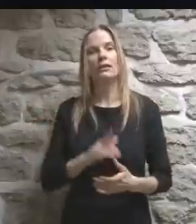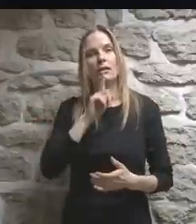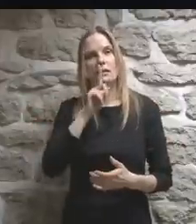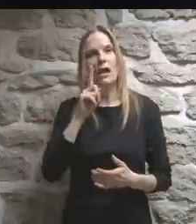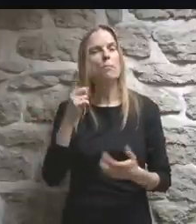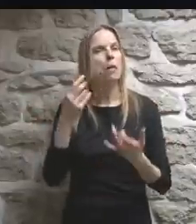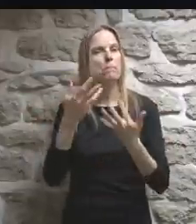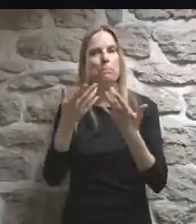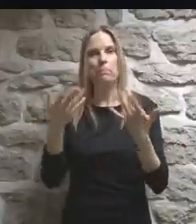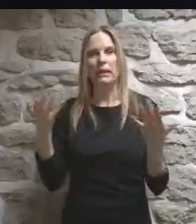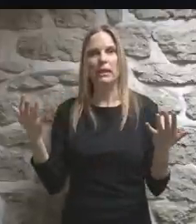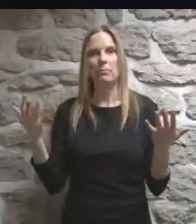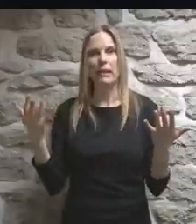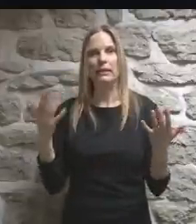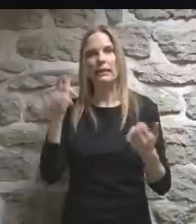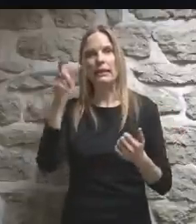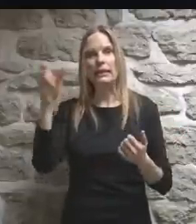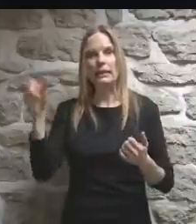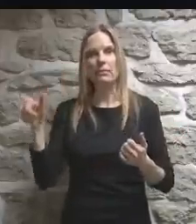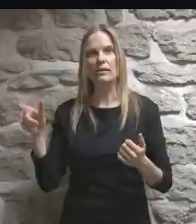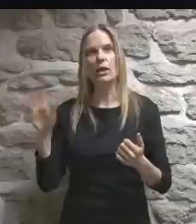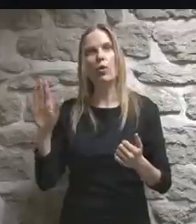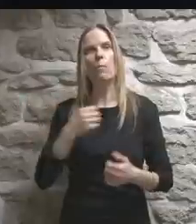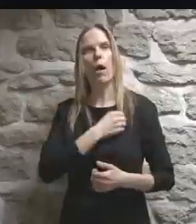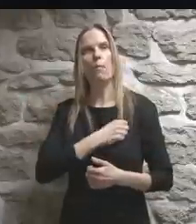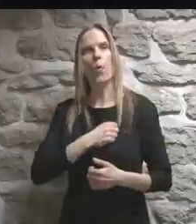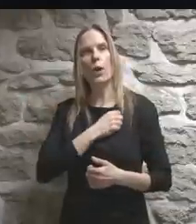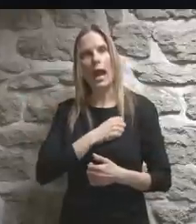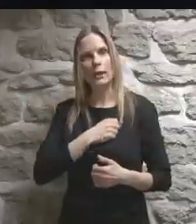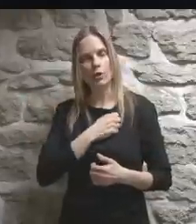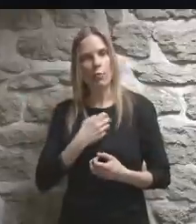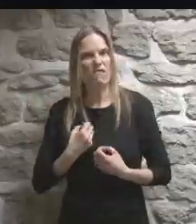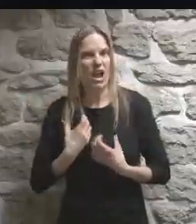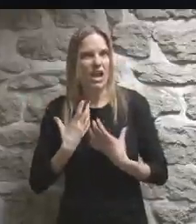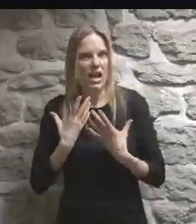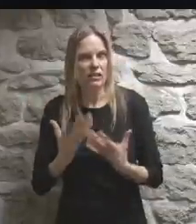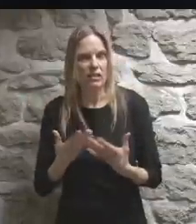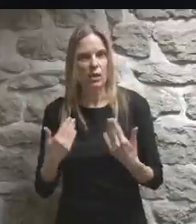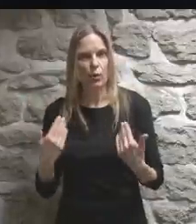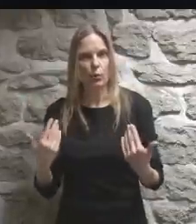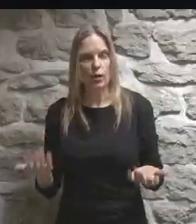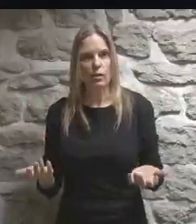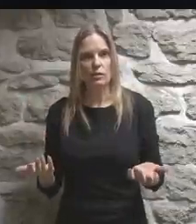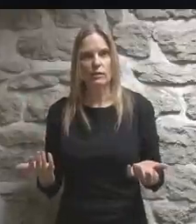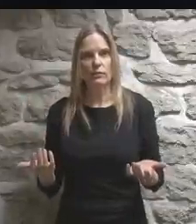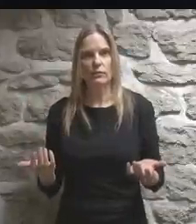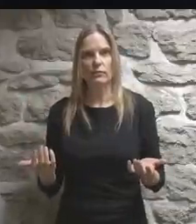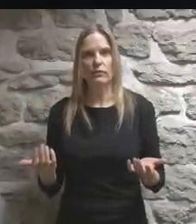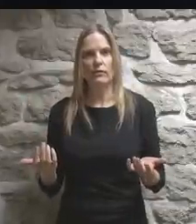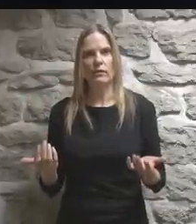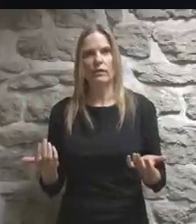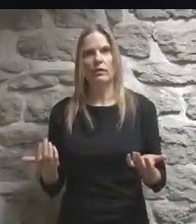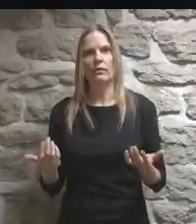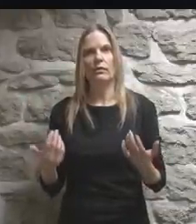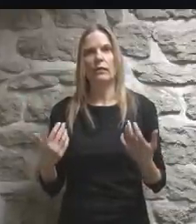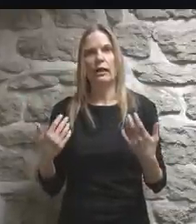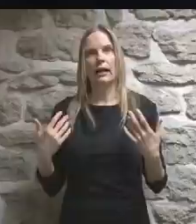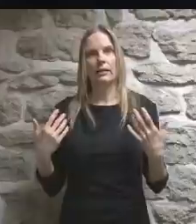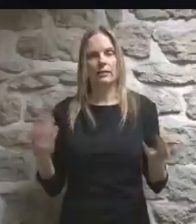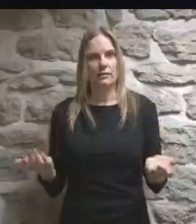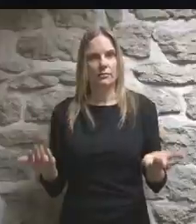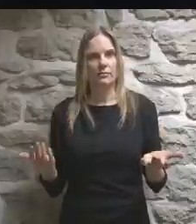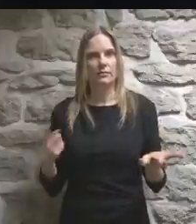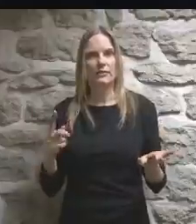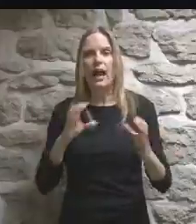mitmed inimesed on oma muret ühtepidi ju väljendanud selle osas, et kas nüüd,